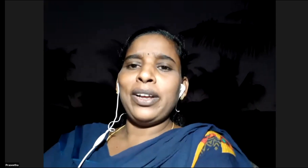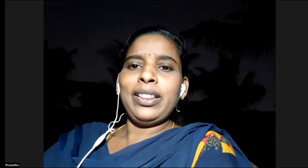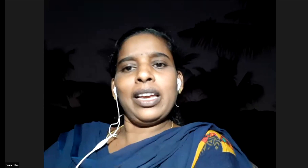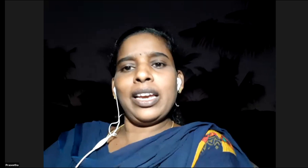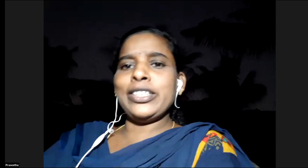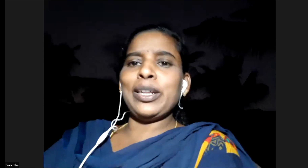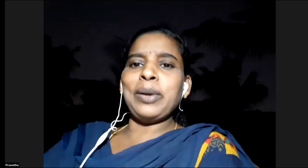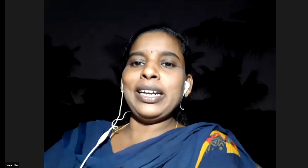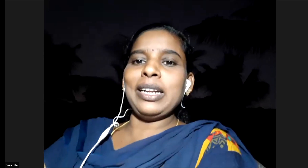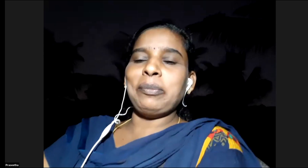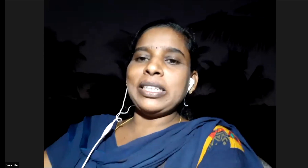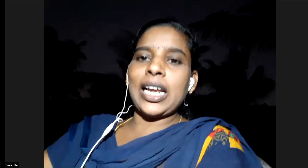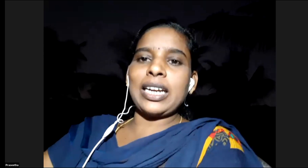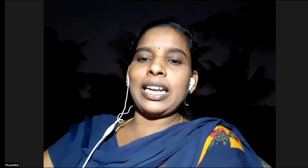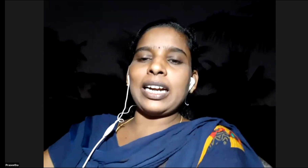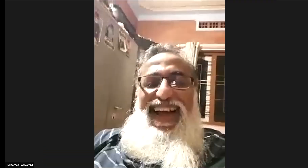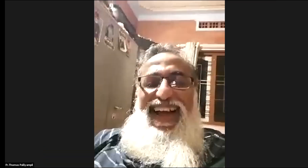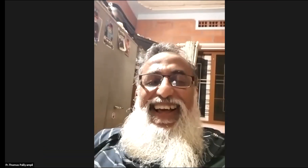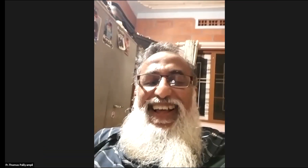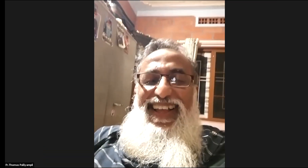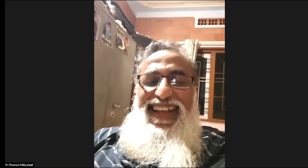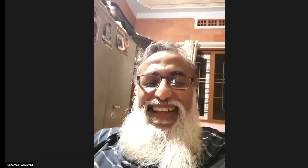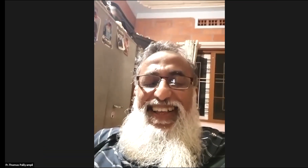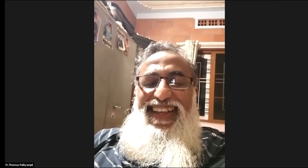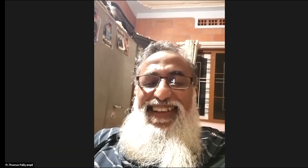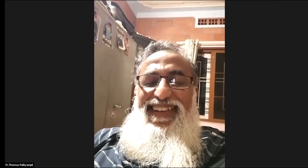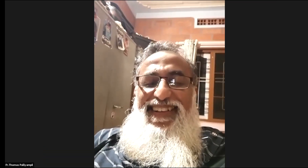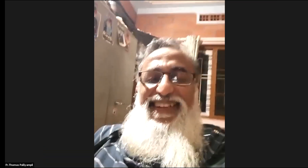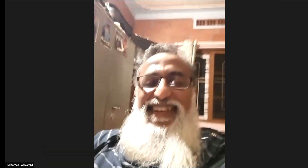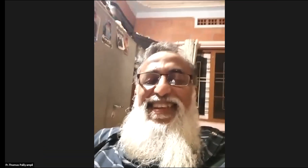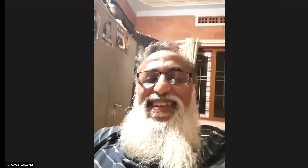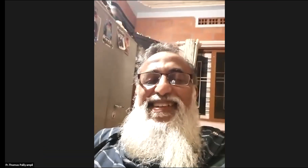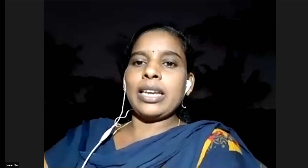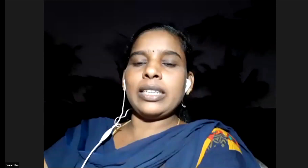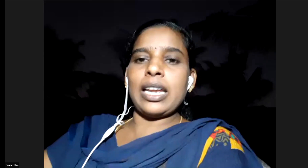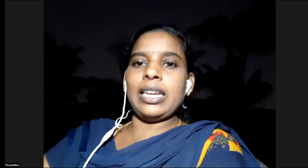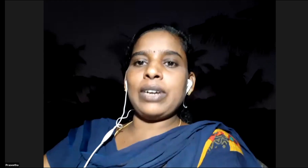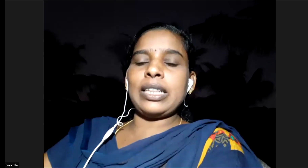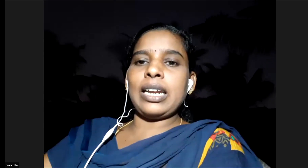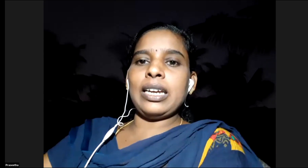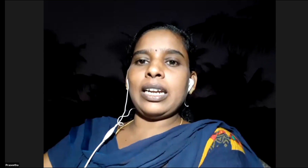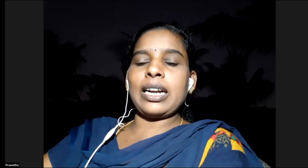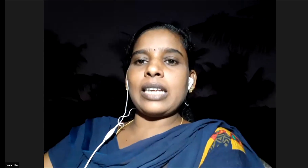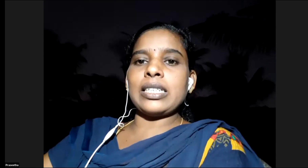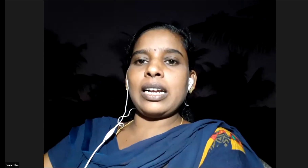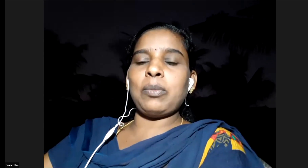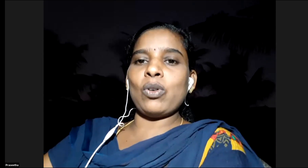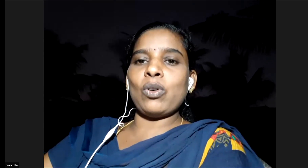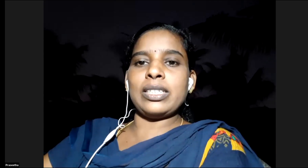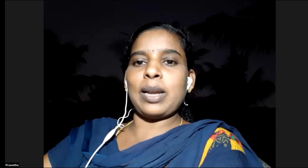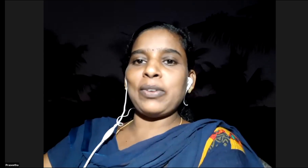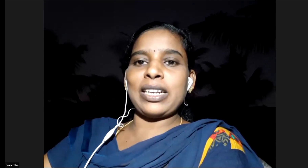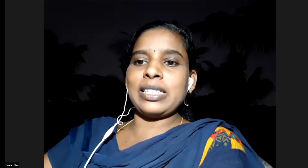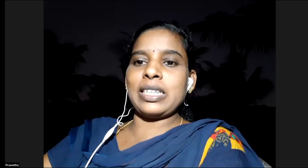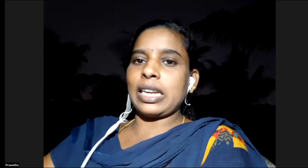കേട്ടോ, ഏഷ്യ അതുപോലെ തന്നെയാണ്. ഇപ്പൊ ഞാനൊക്കെ എന്റെ ക്ലാസ്സില് ഒരു ദിവസം ലീവ് ആയി, ഞാൻ ലീവ് എടുത്താല് എന്റെ ക്ലാസ്സിലേക്ക്